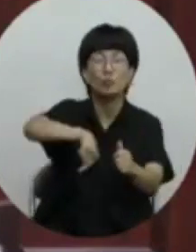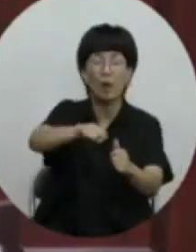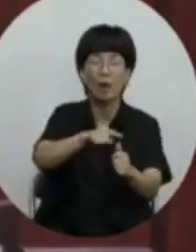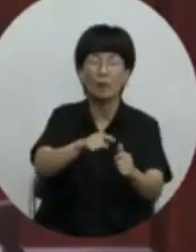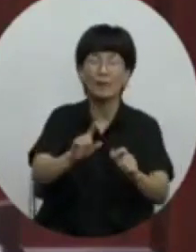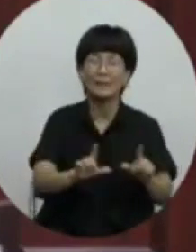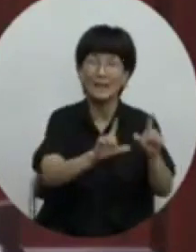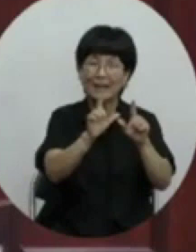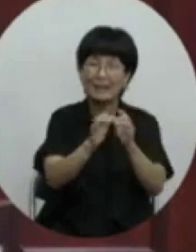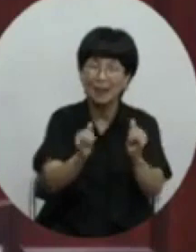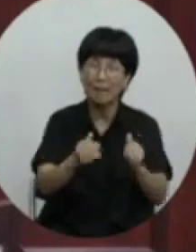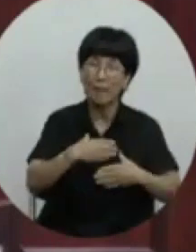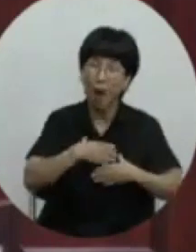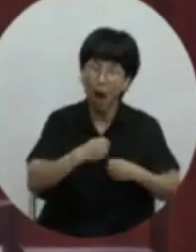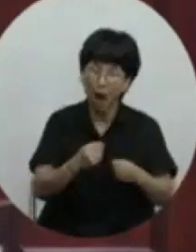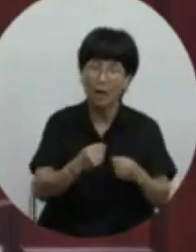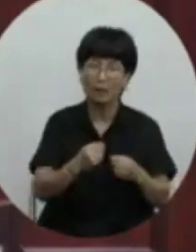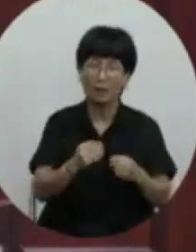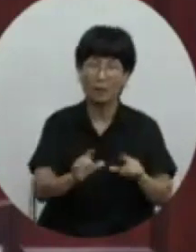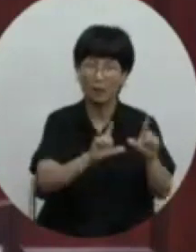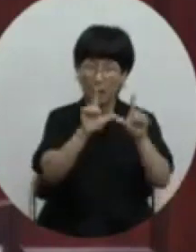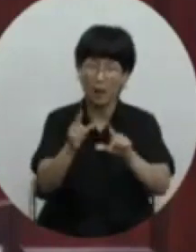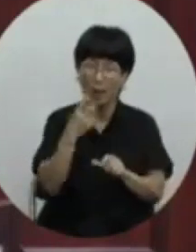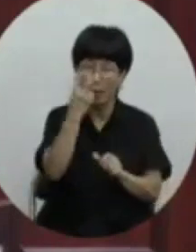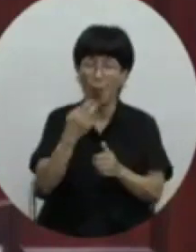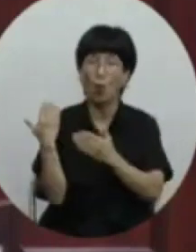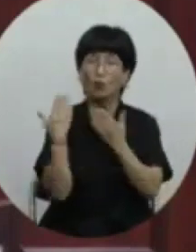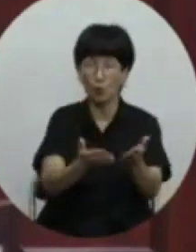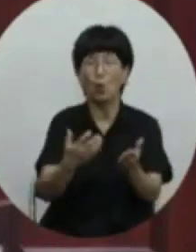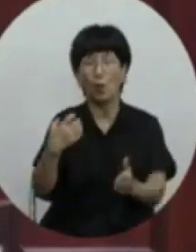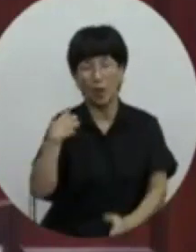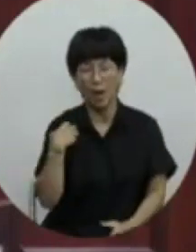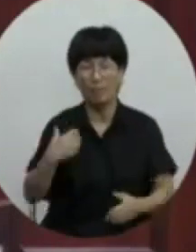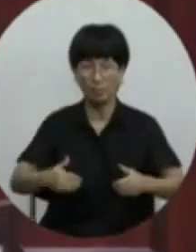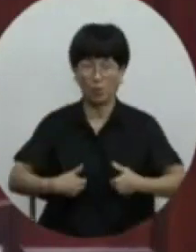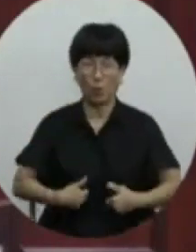평온한 정주 환경을 보호해 달라는 것입니다.